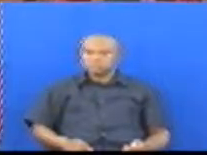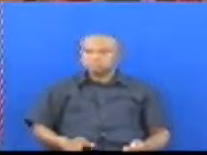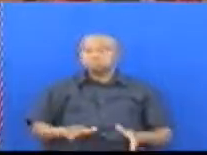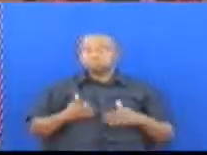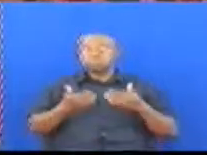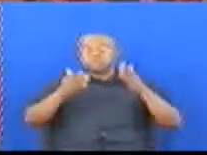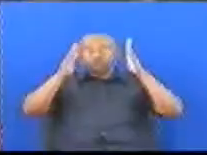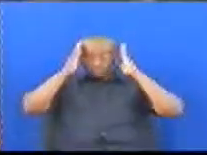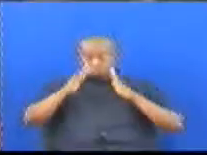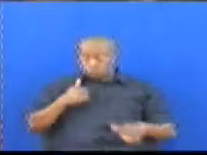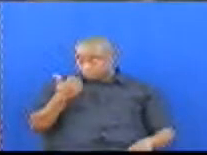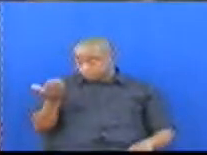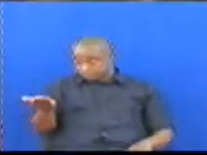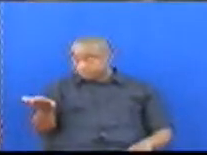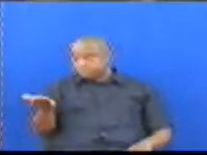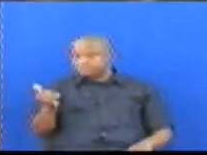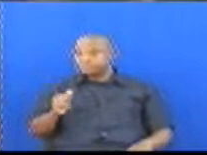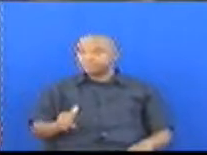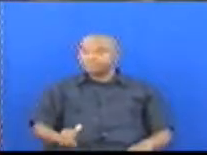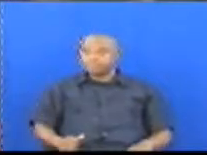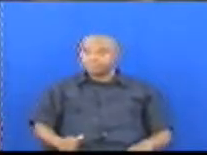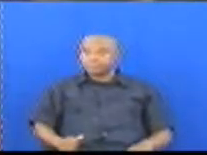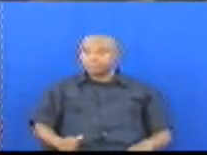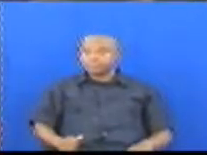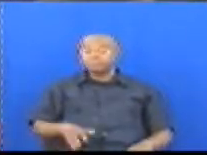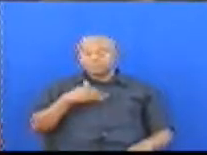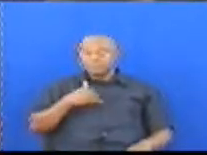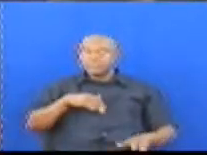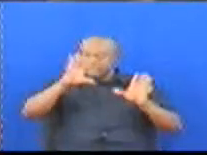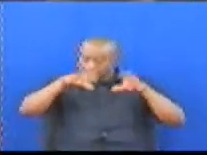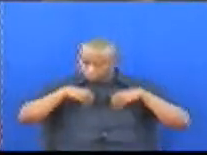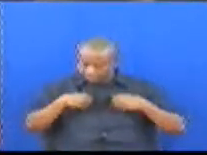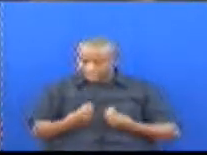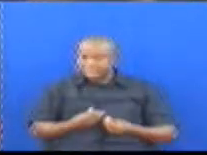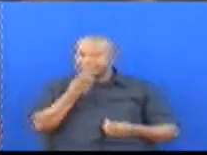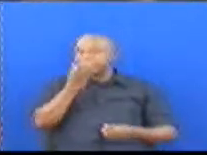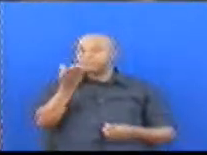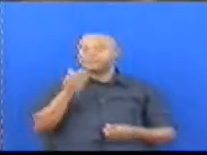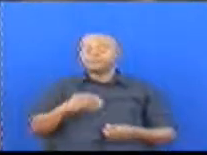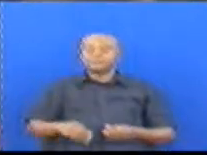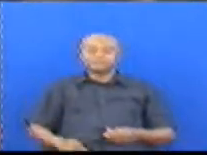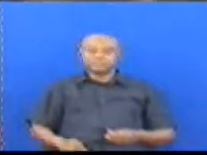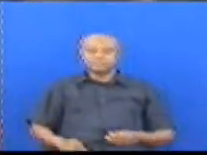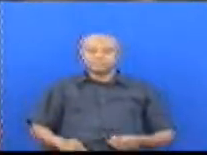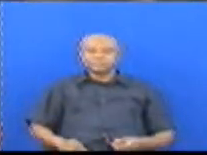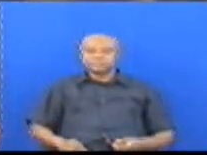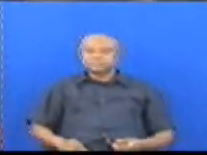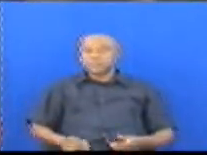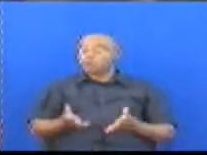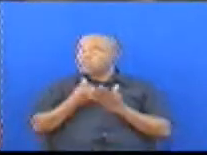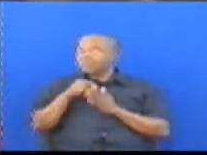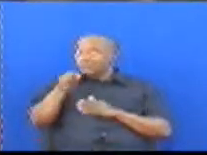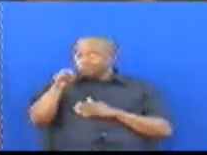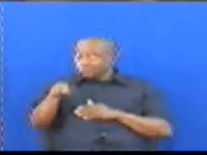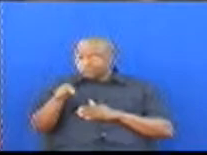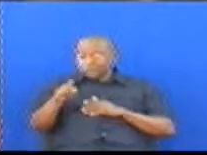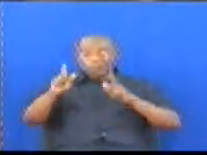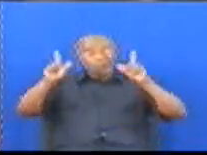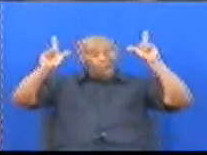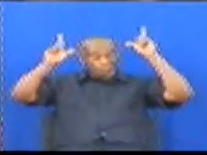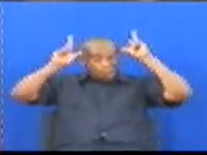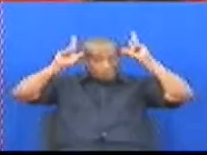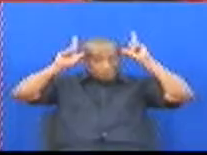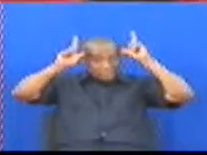Mheshimiwa Mashauri Ndaki, naikubali hiyo taarifa, kwa sababu huyu mnyama, huyu